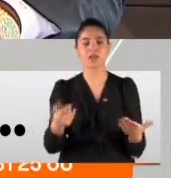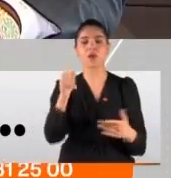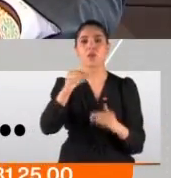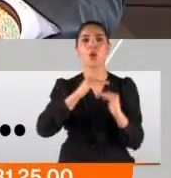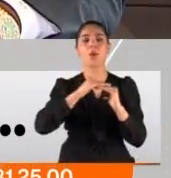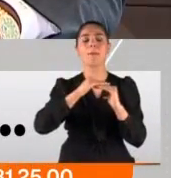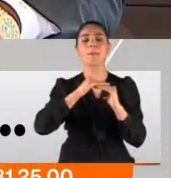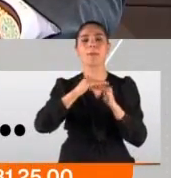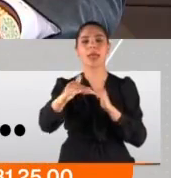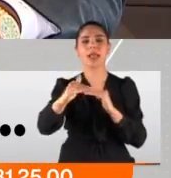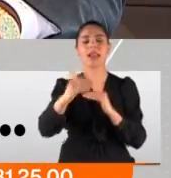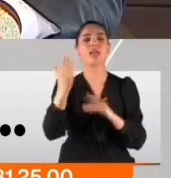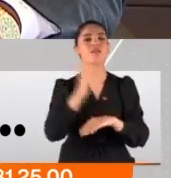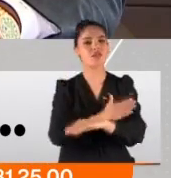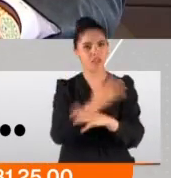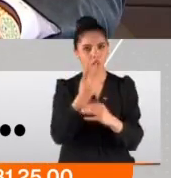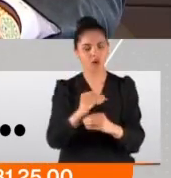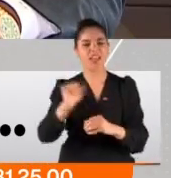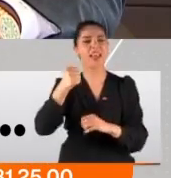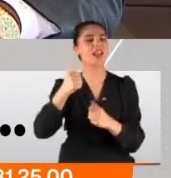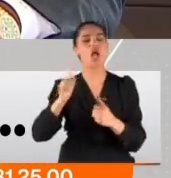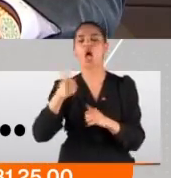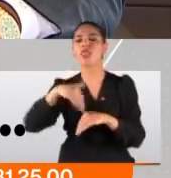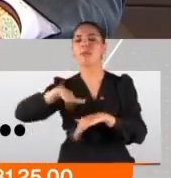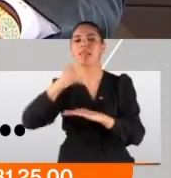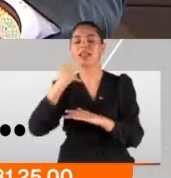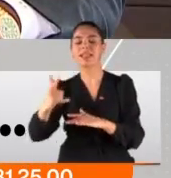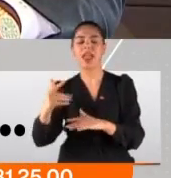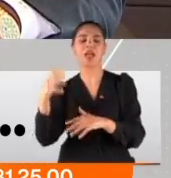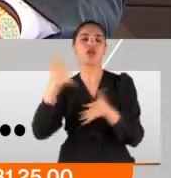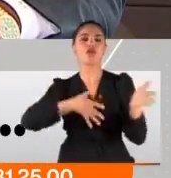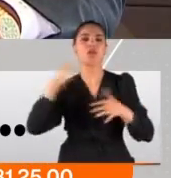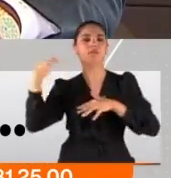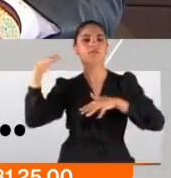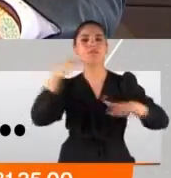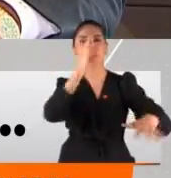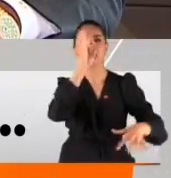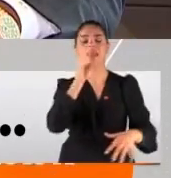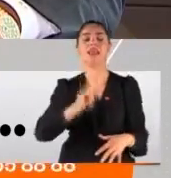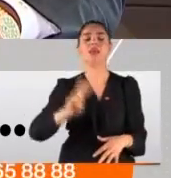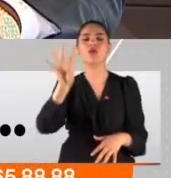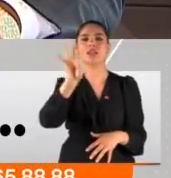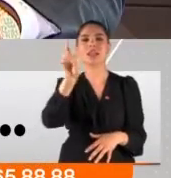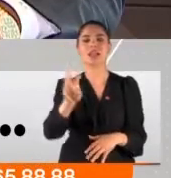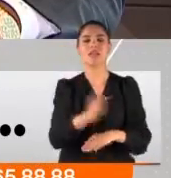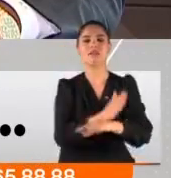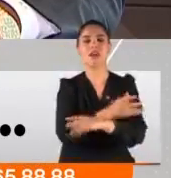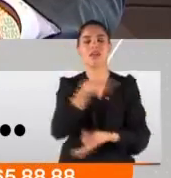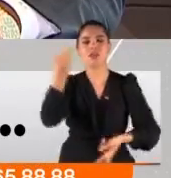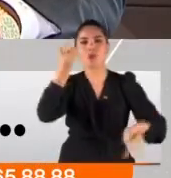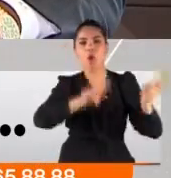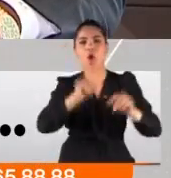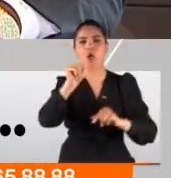konusu vatansa gerisi teferruattır diyerek sokaklara döküldü. 248 vatandaşımızın şehit